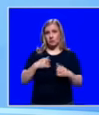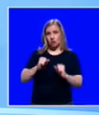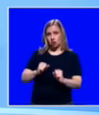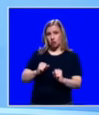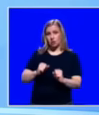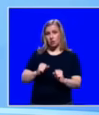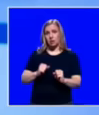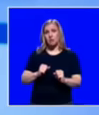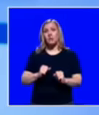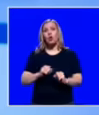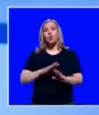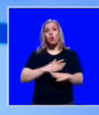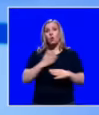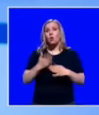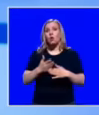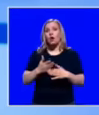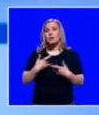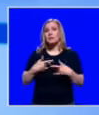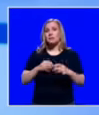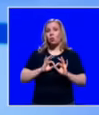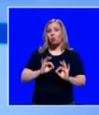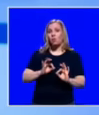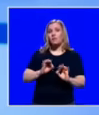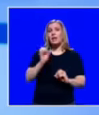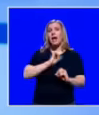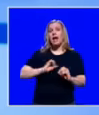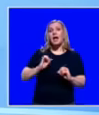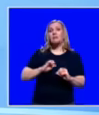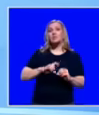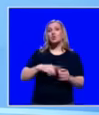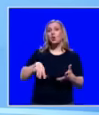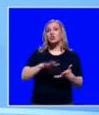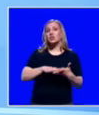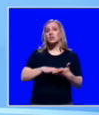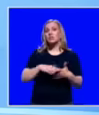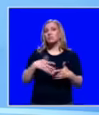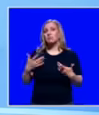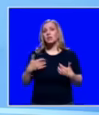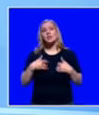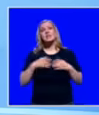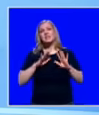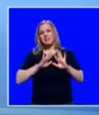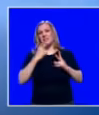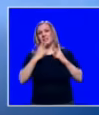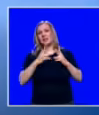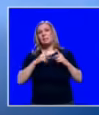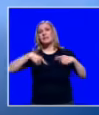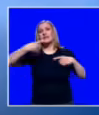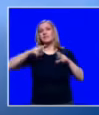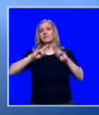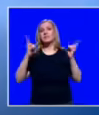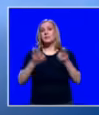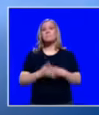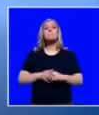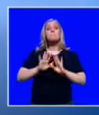Но не сме против. До кога да чакаме? Дали ние ще станем готови или еврозоната ще тръгне назад? Не, докато видим как се развива света. Добре, пакта